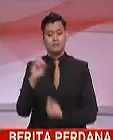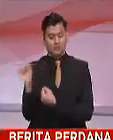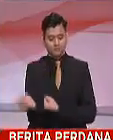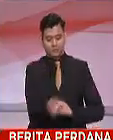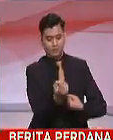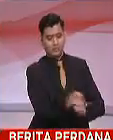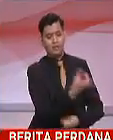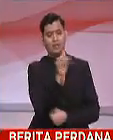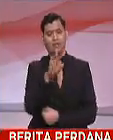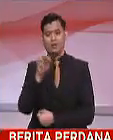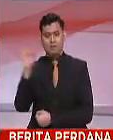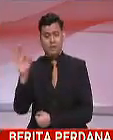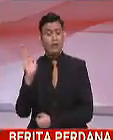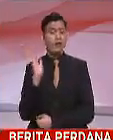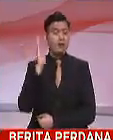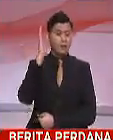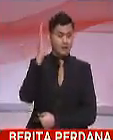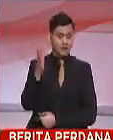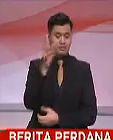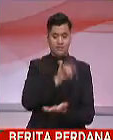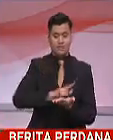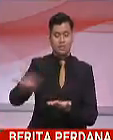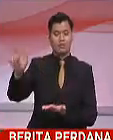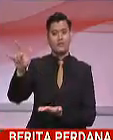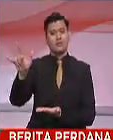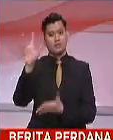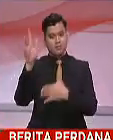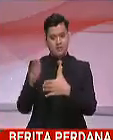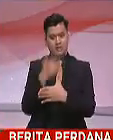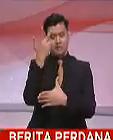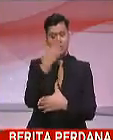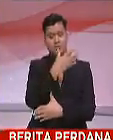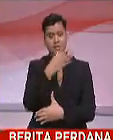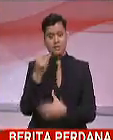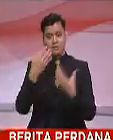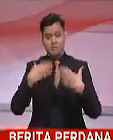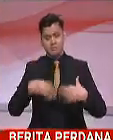Mac ini sebelum beraksi dalam tempoh 3 bulan di Liga Hoki Utama negara tersebut.